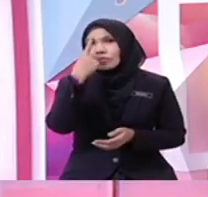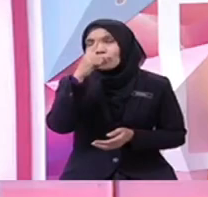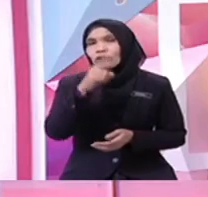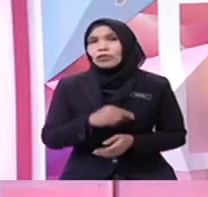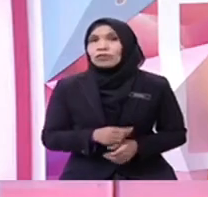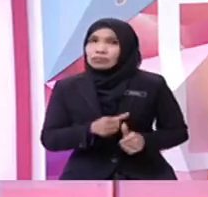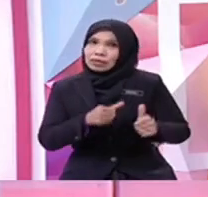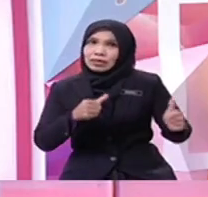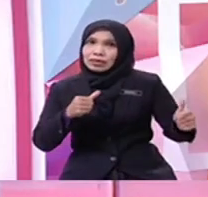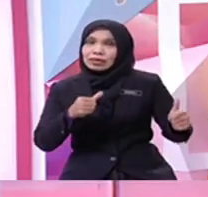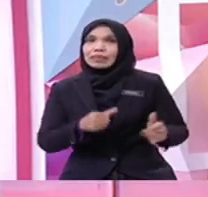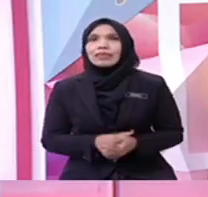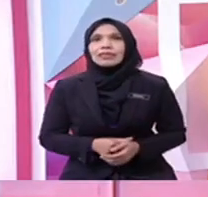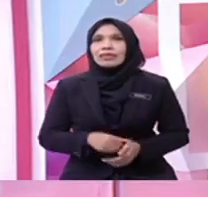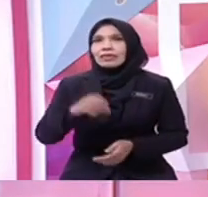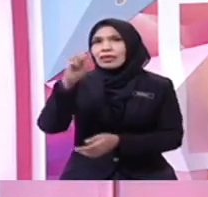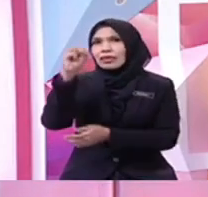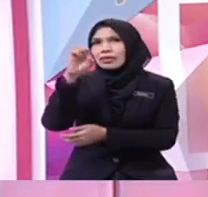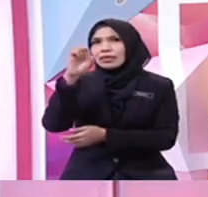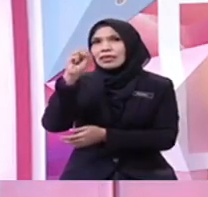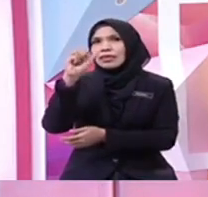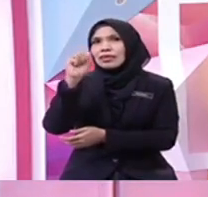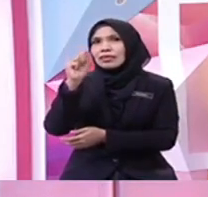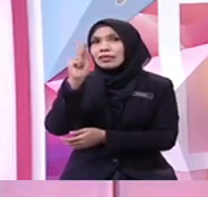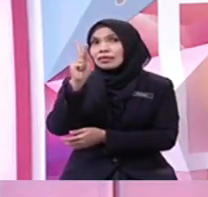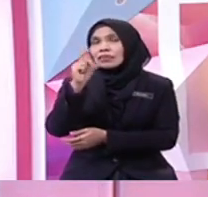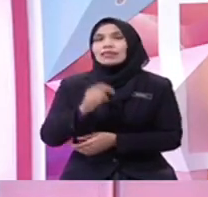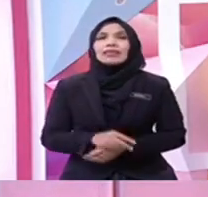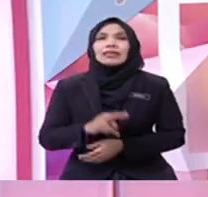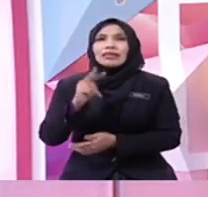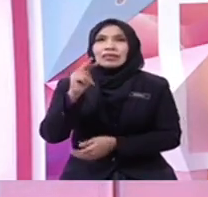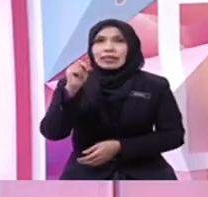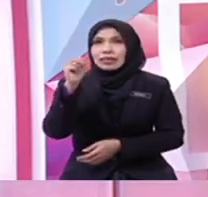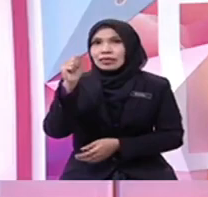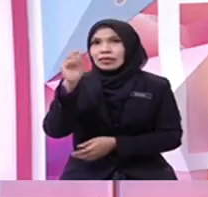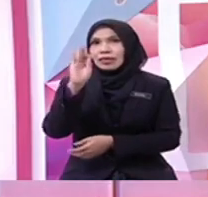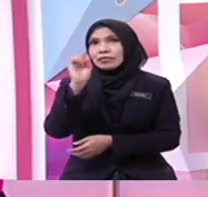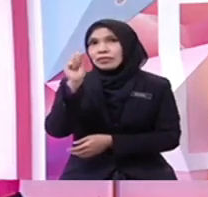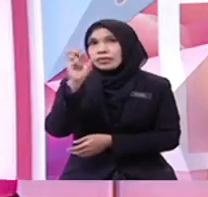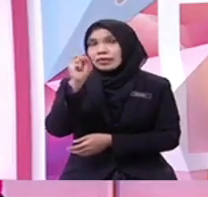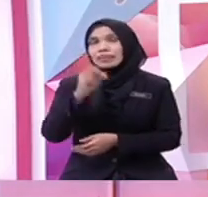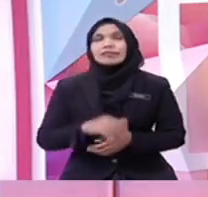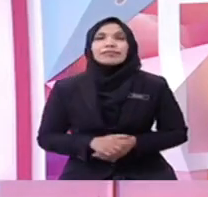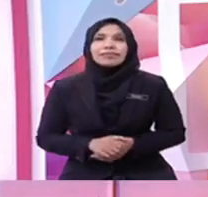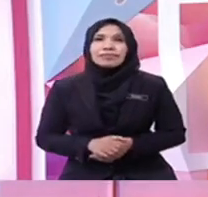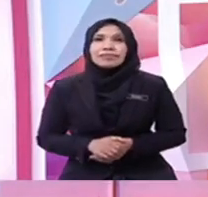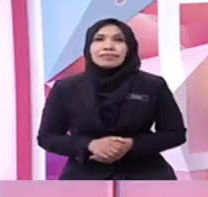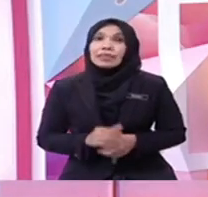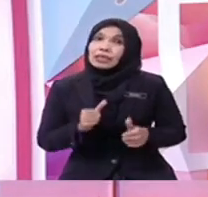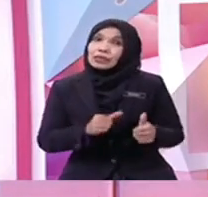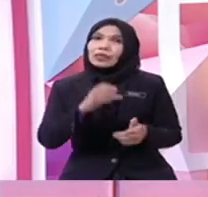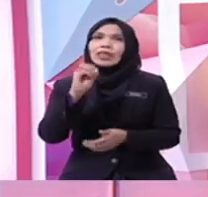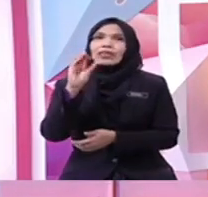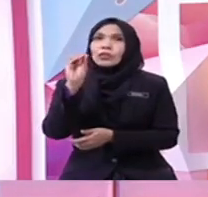pesanku lele ini juga merupakan shop dalam Ice dadah juga yang telah dikeluarkan oleh PCM Oke sego gaya hidup